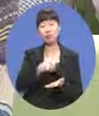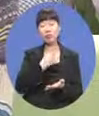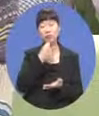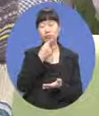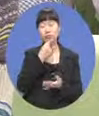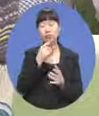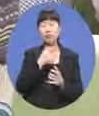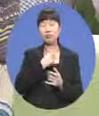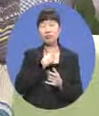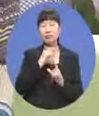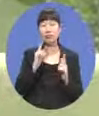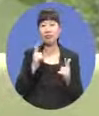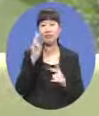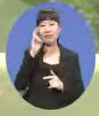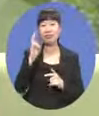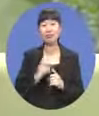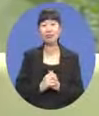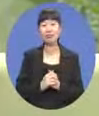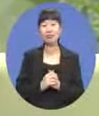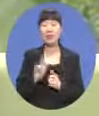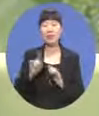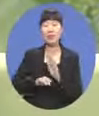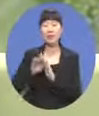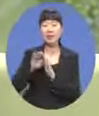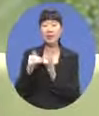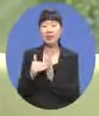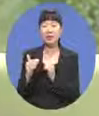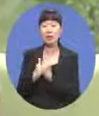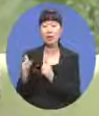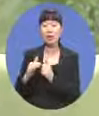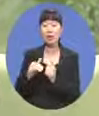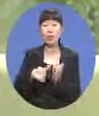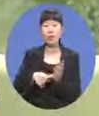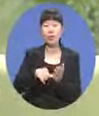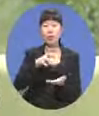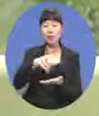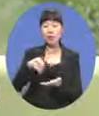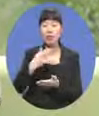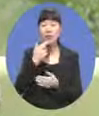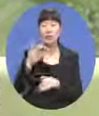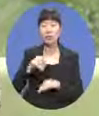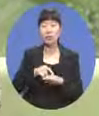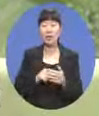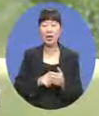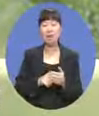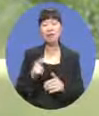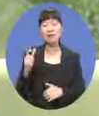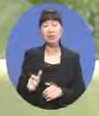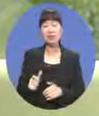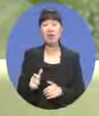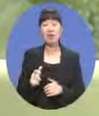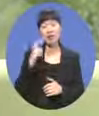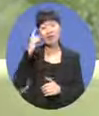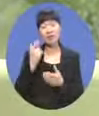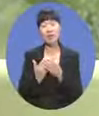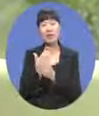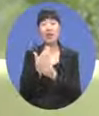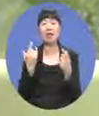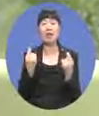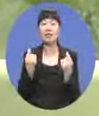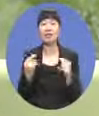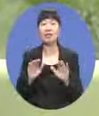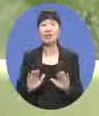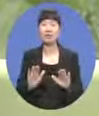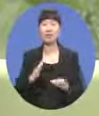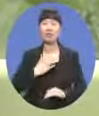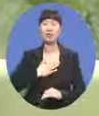그런 식으로만. 그러니까 뭔가 채워지는 게 있으니까 네. 아이가 굳이 뭘 주워오지 않아도 마음이 좀 든든한 그런 마음이 드는 건 아닌가 싶기도 한데요. 네.